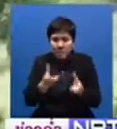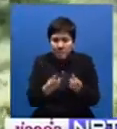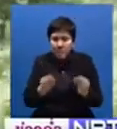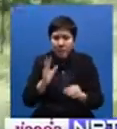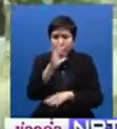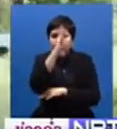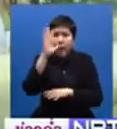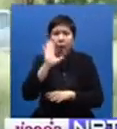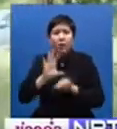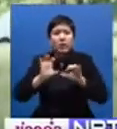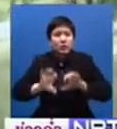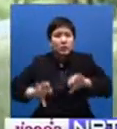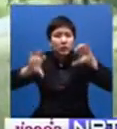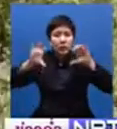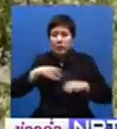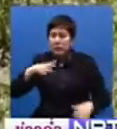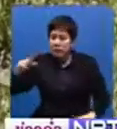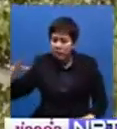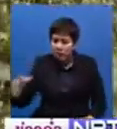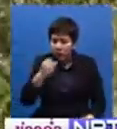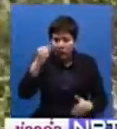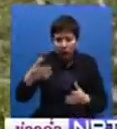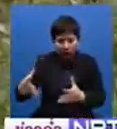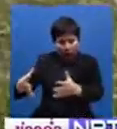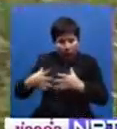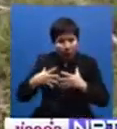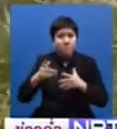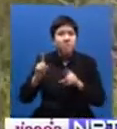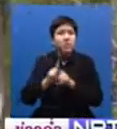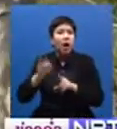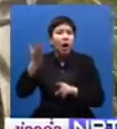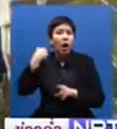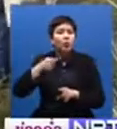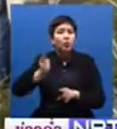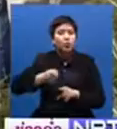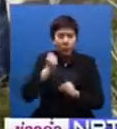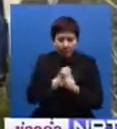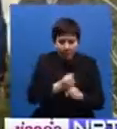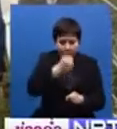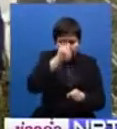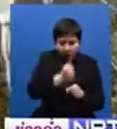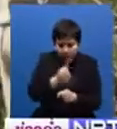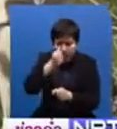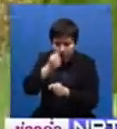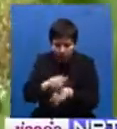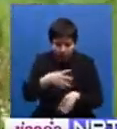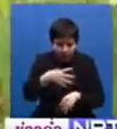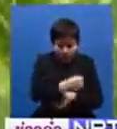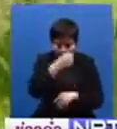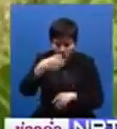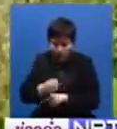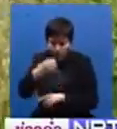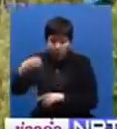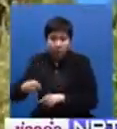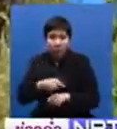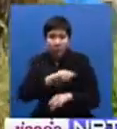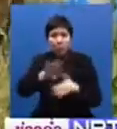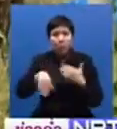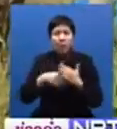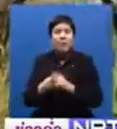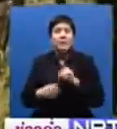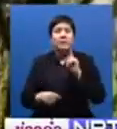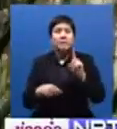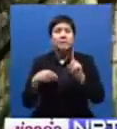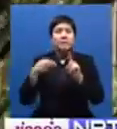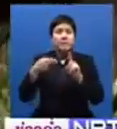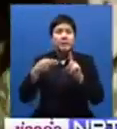แห่งชาติป่าดงกระเฌอป่าดงชมพูพานภูขี้แก้วป่าภูเพ็กปูล้ำข้าวบนเทือกเขาภูพานกว่า 10,000ไร่